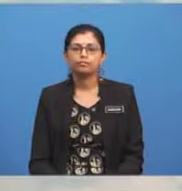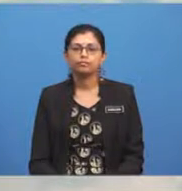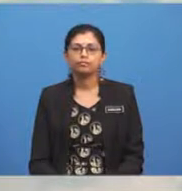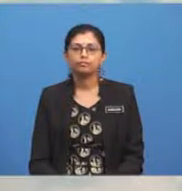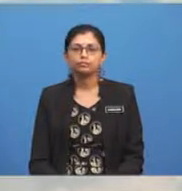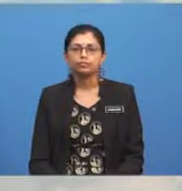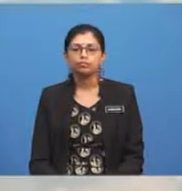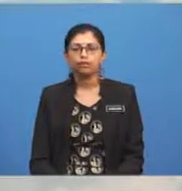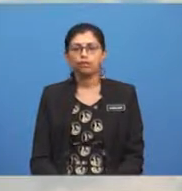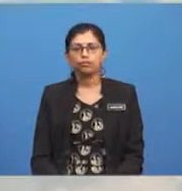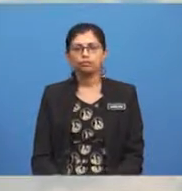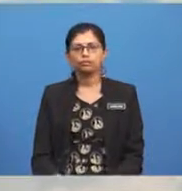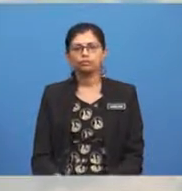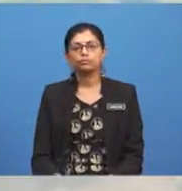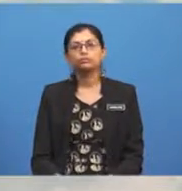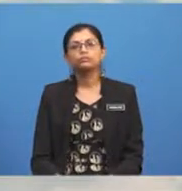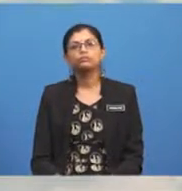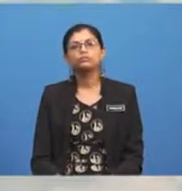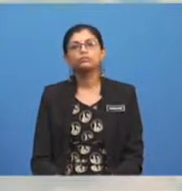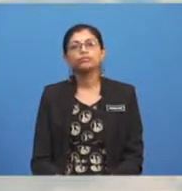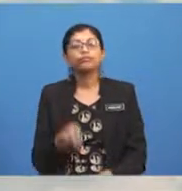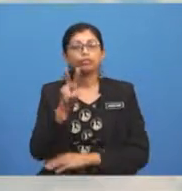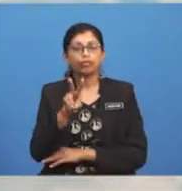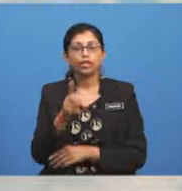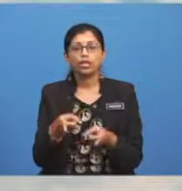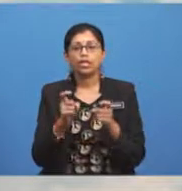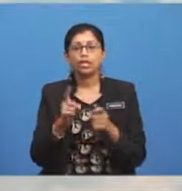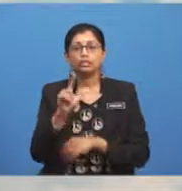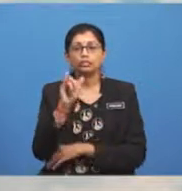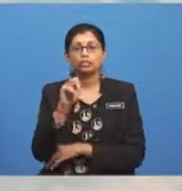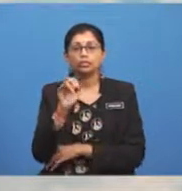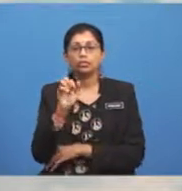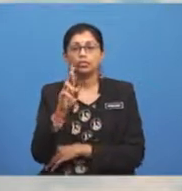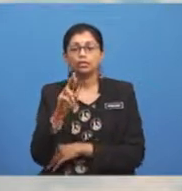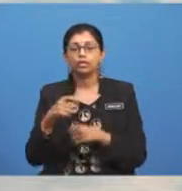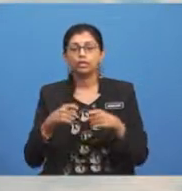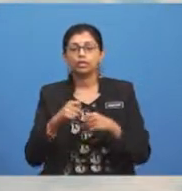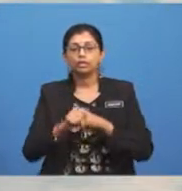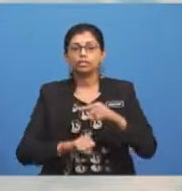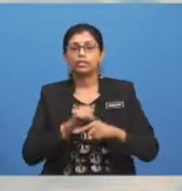2. Dan nilai V adalah nilai laju linear satelit.